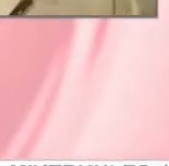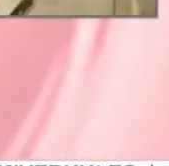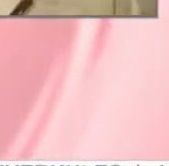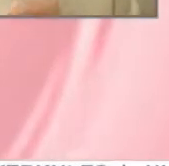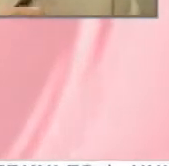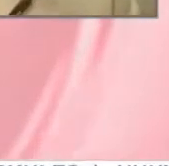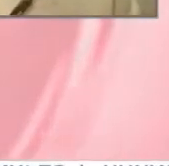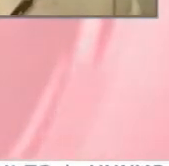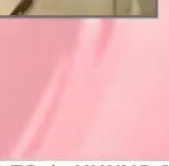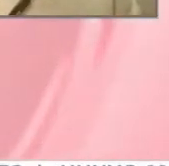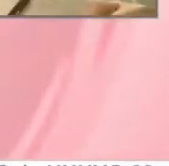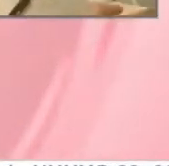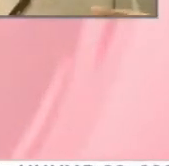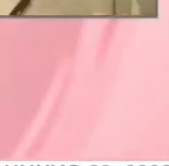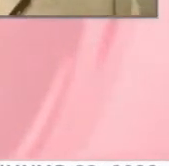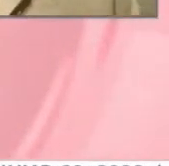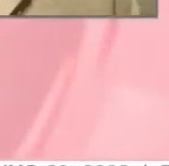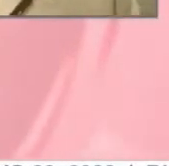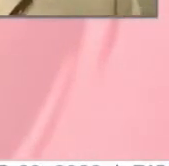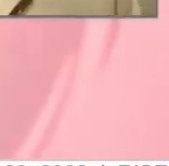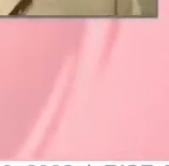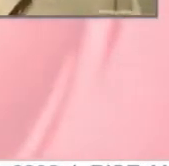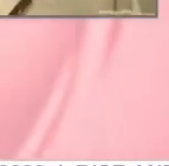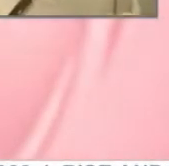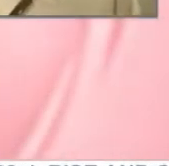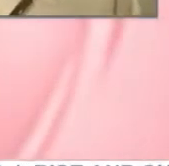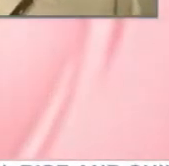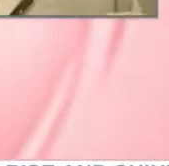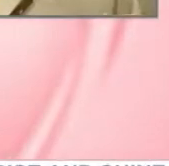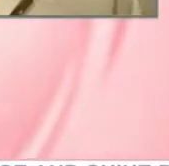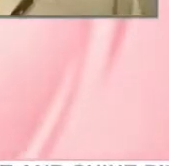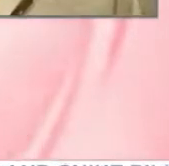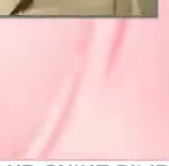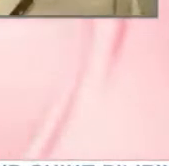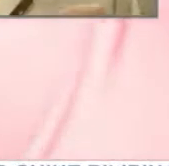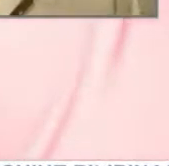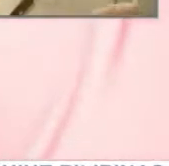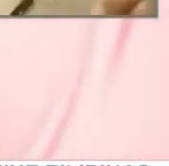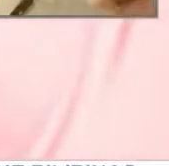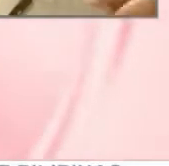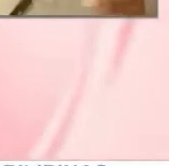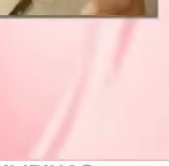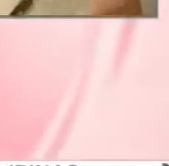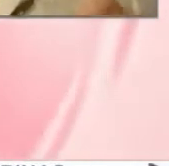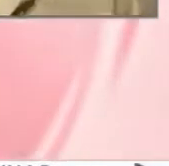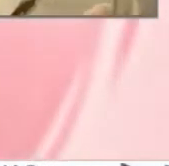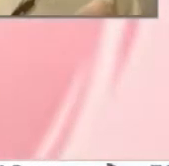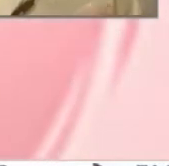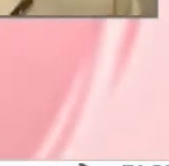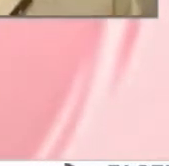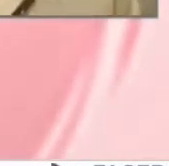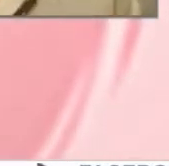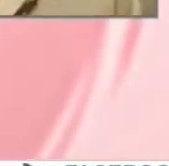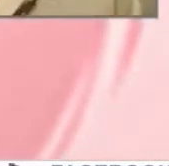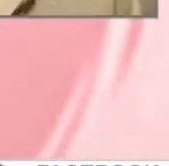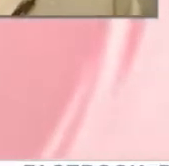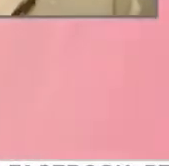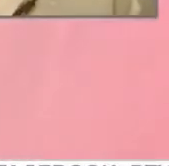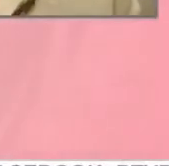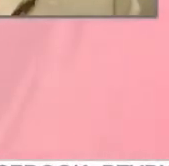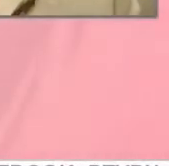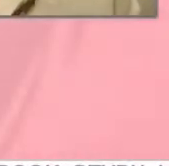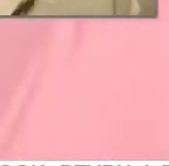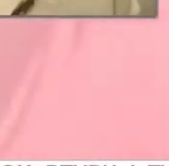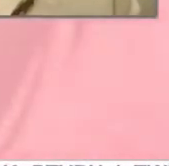kailangan pa rin po yung consent ng kamag-anak once po, even though meron tayong organ donor card.